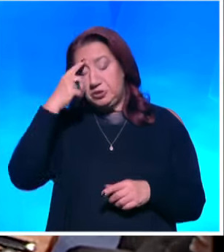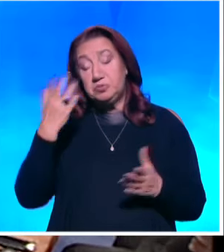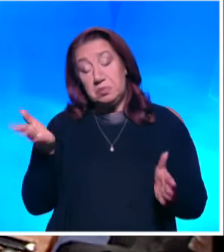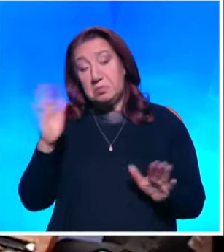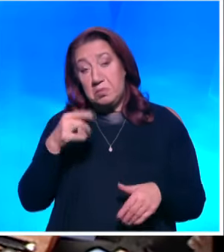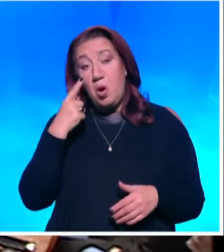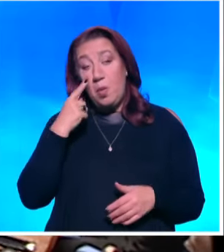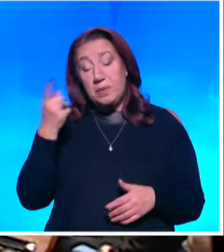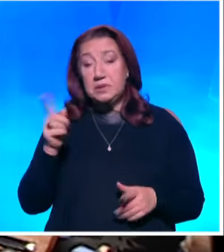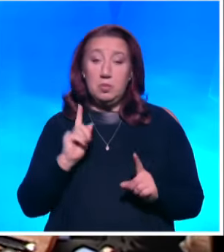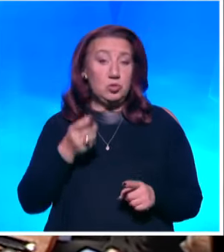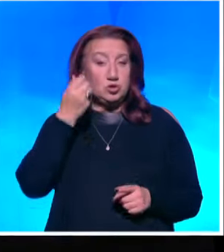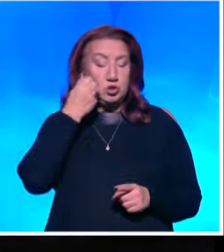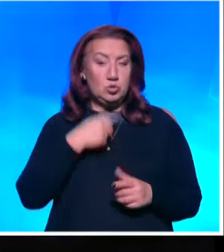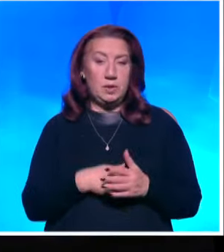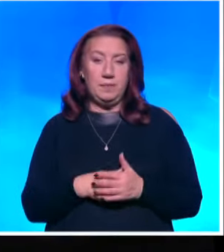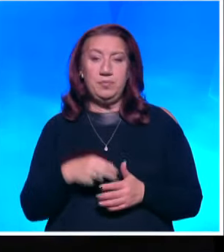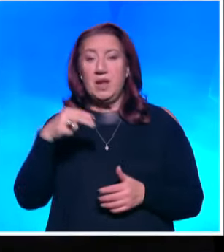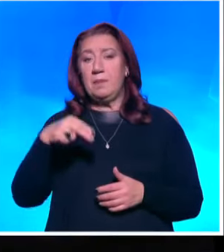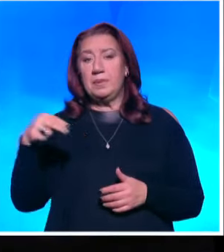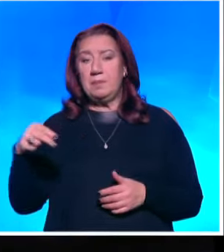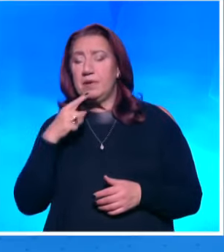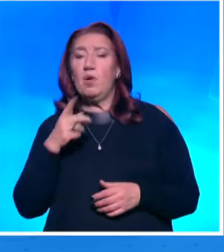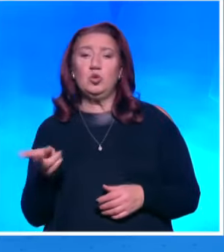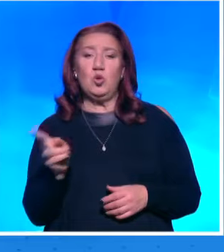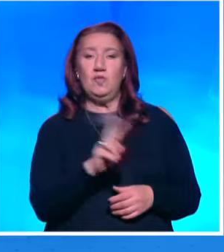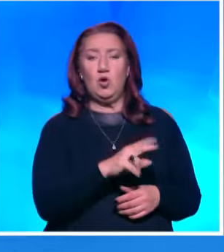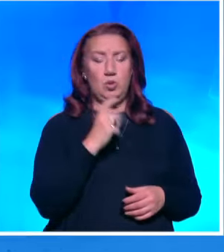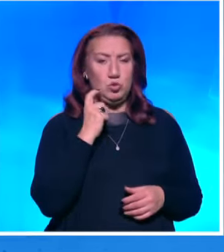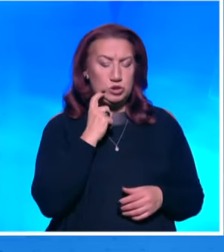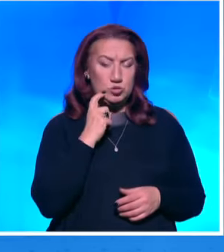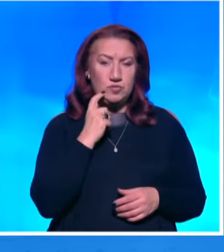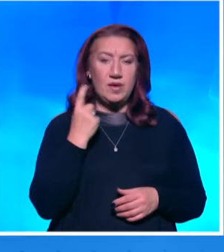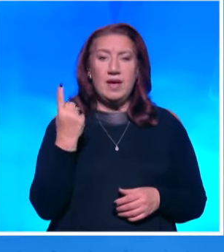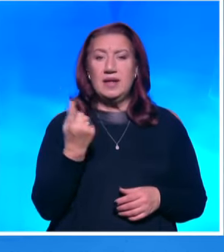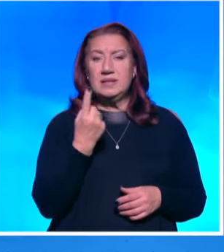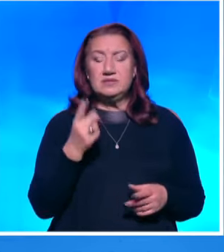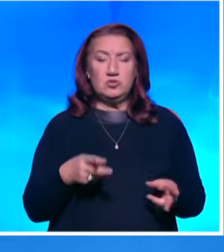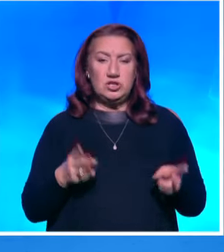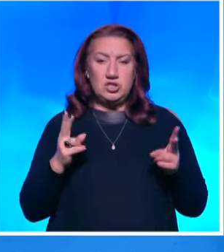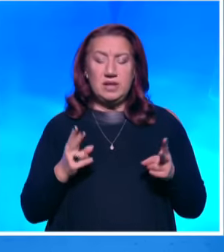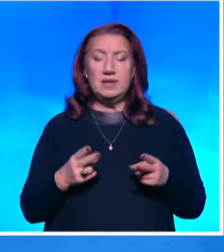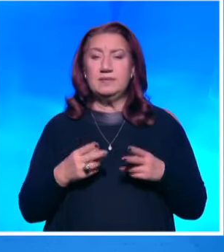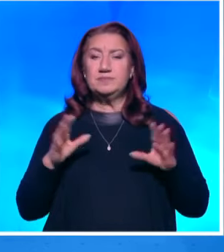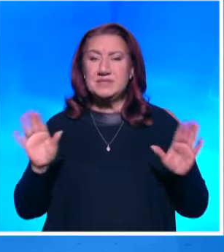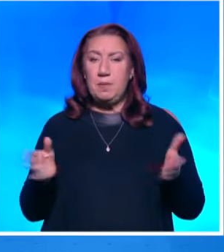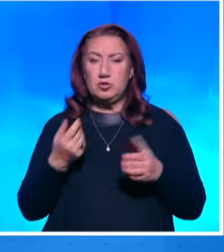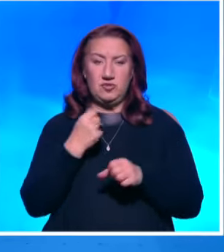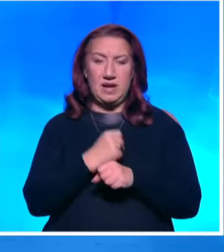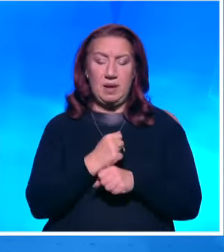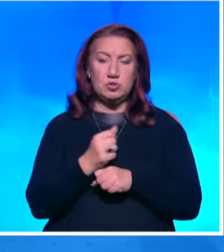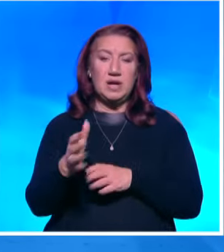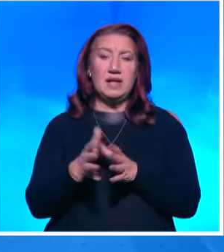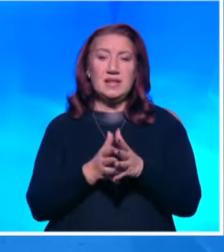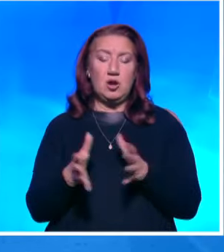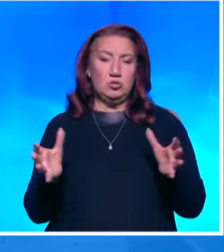промяната демократична българия отговориха на борисов с писмена позиция единственото решение е отключване на работата на народното събрание и съставяне